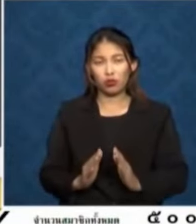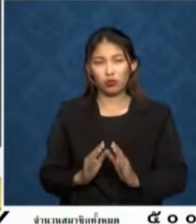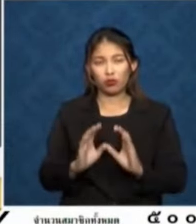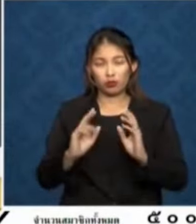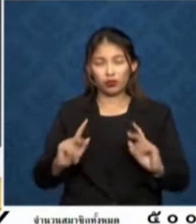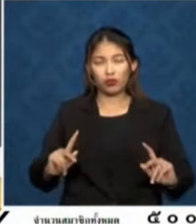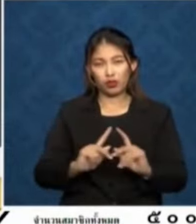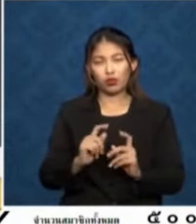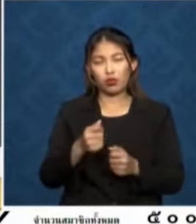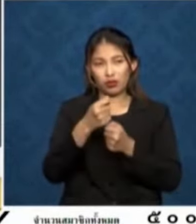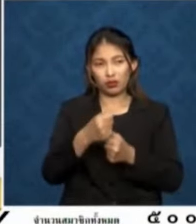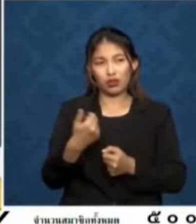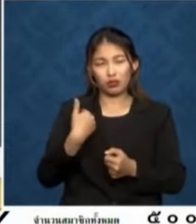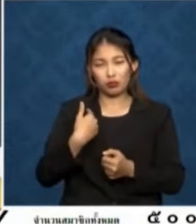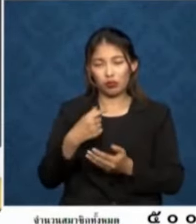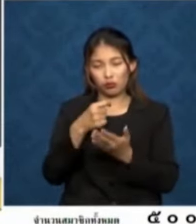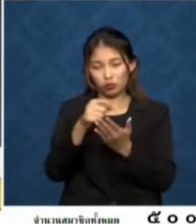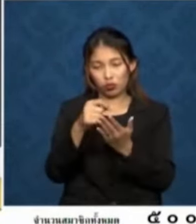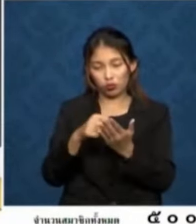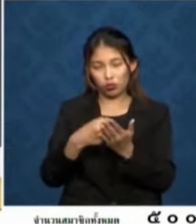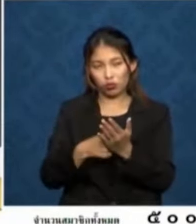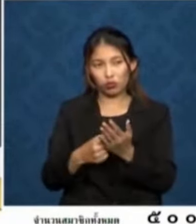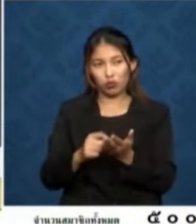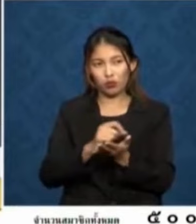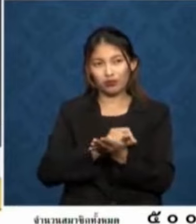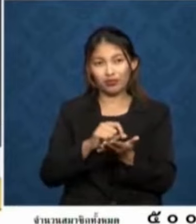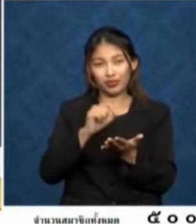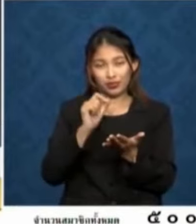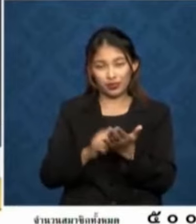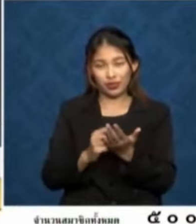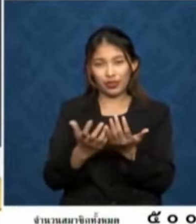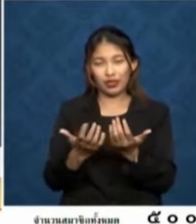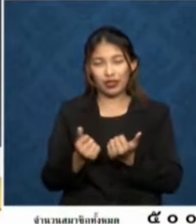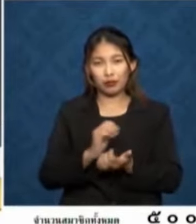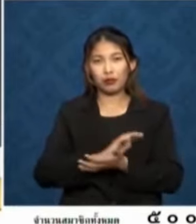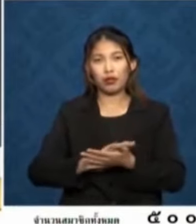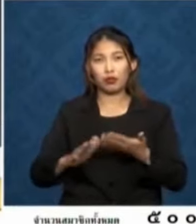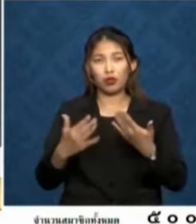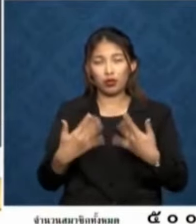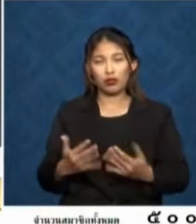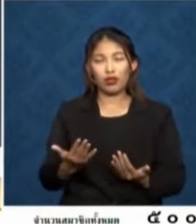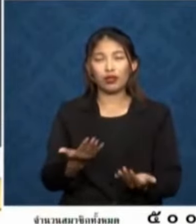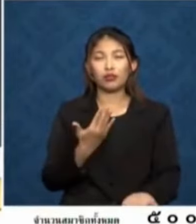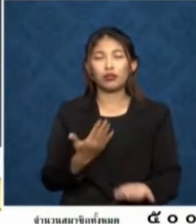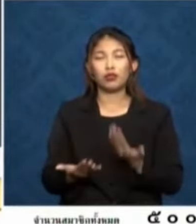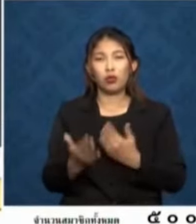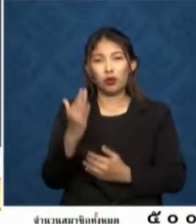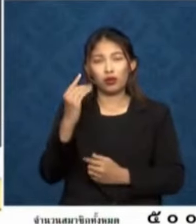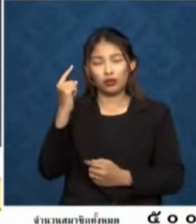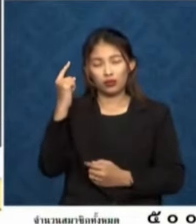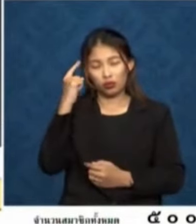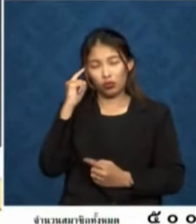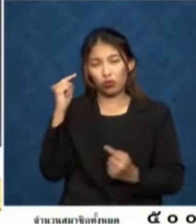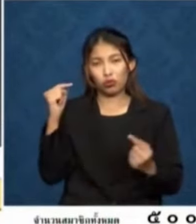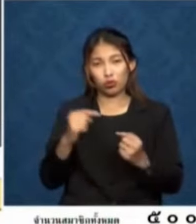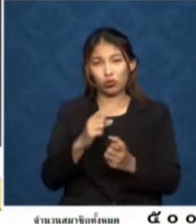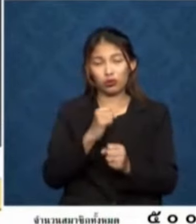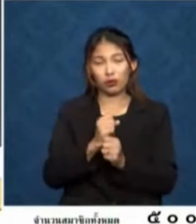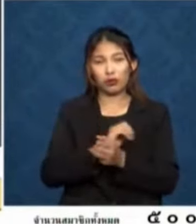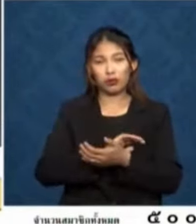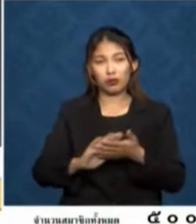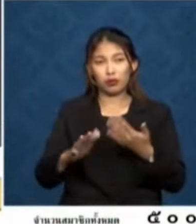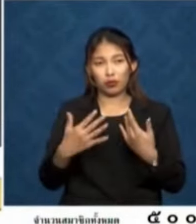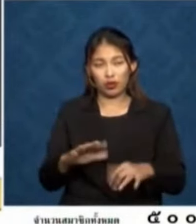นะคะได้มีการตรวจรับแล้วก็เซ็นรับงานไปหรือยังหรือว่าได้ทราบในเรื่องนี้หรือไม่นะ